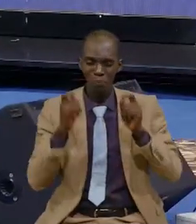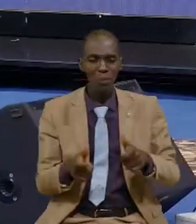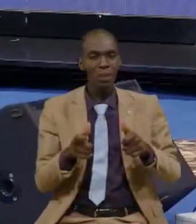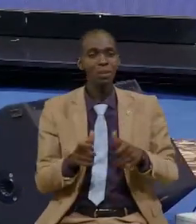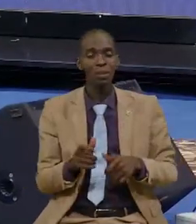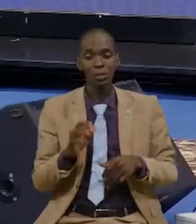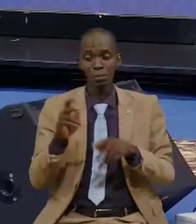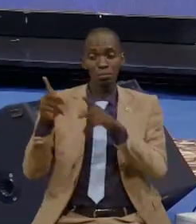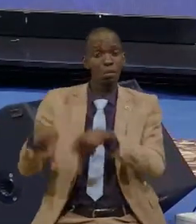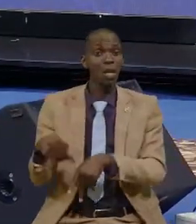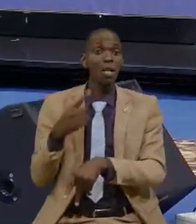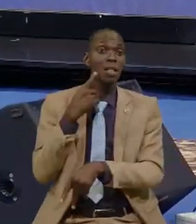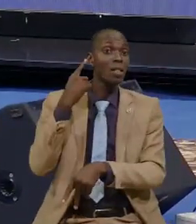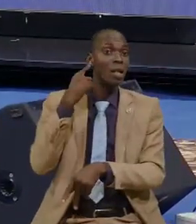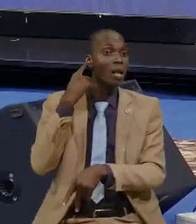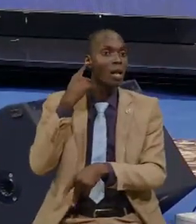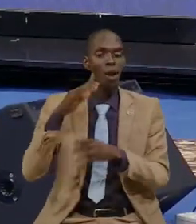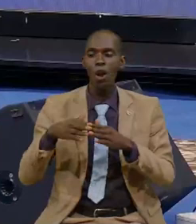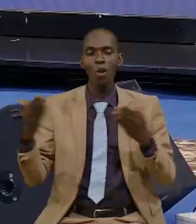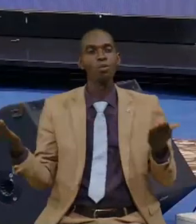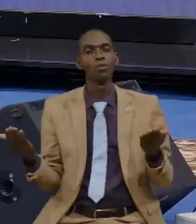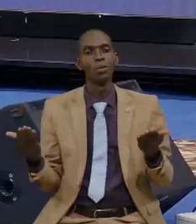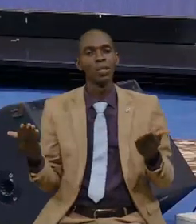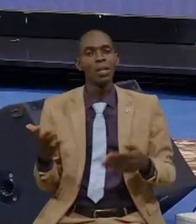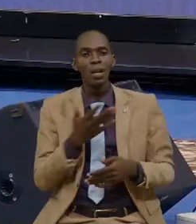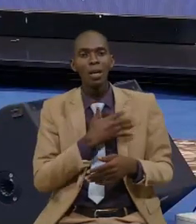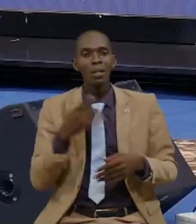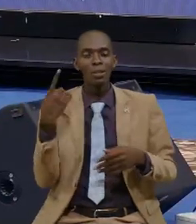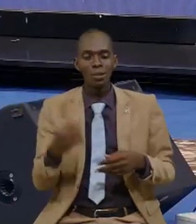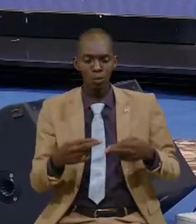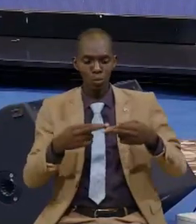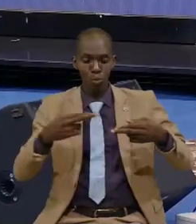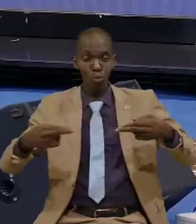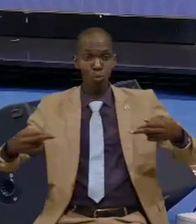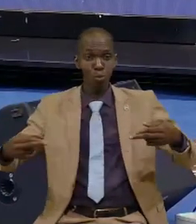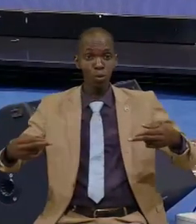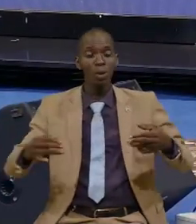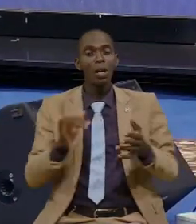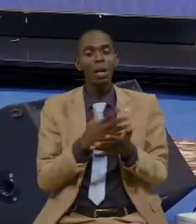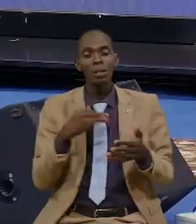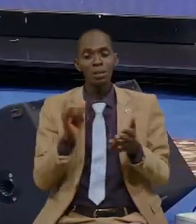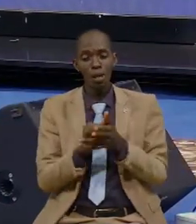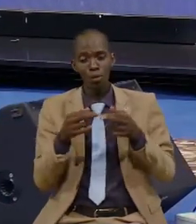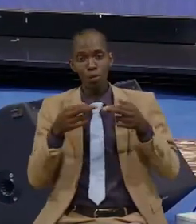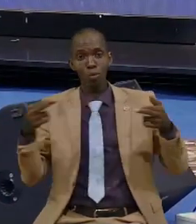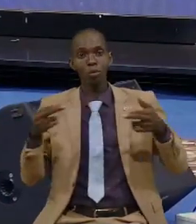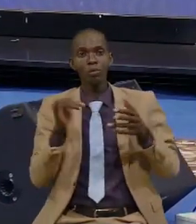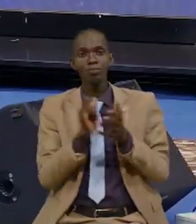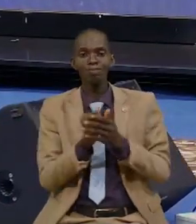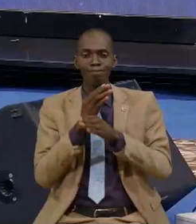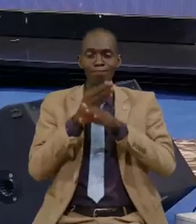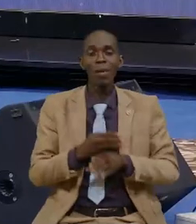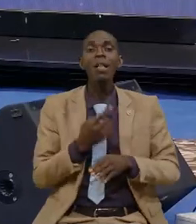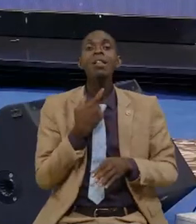aussitôt, ses oreilles s'ouvrirent, sa langue sa langue